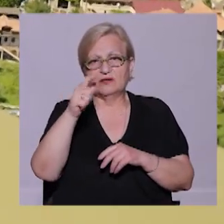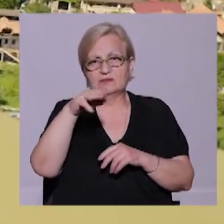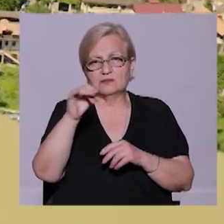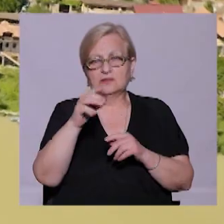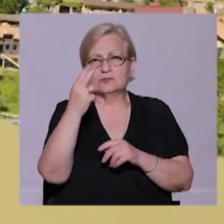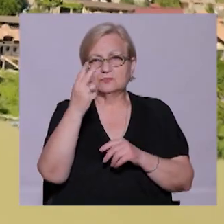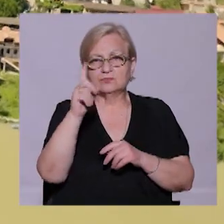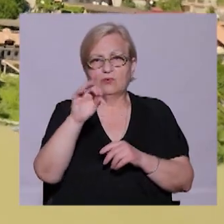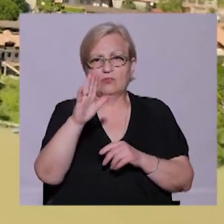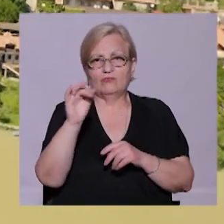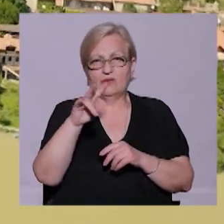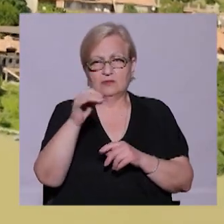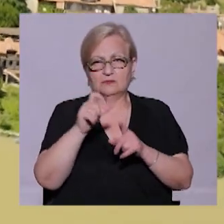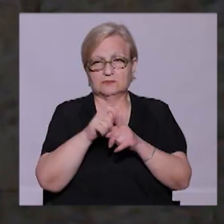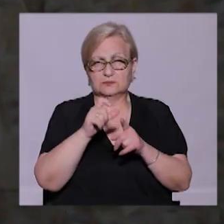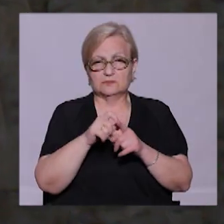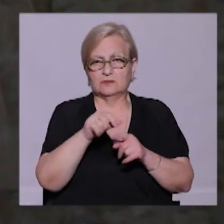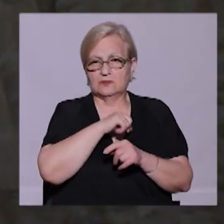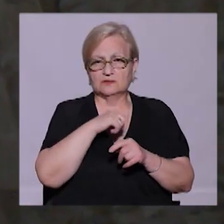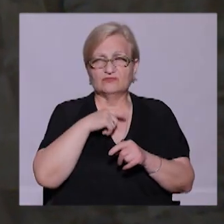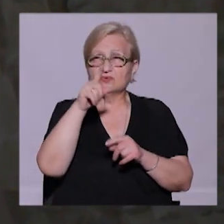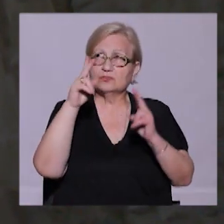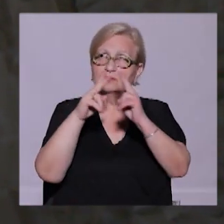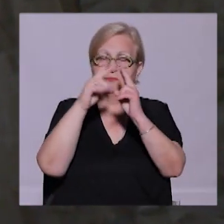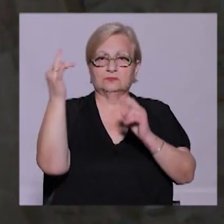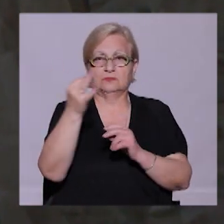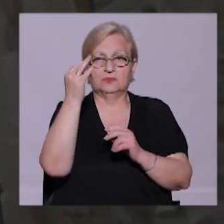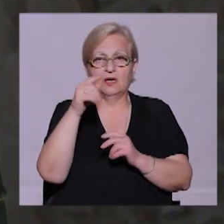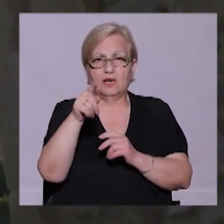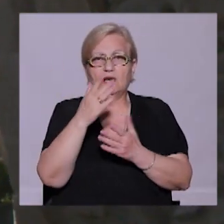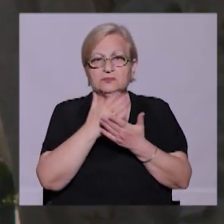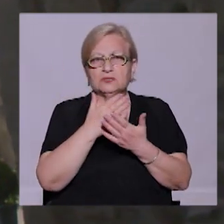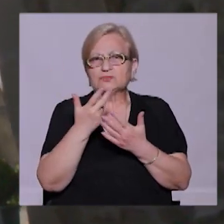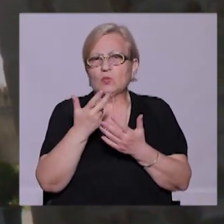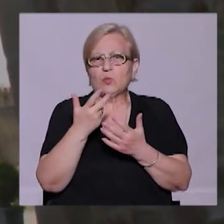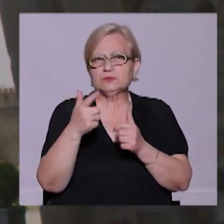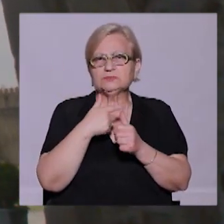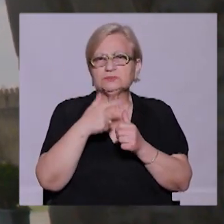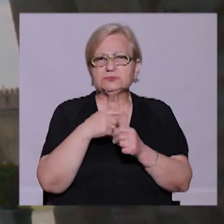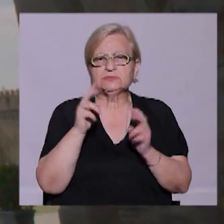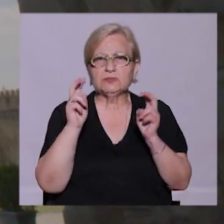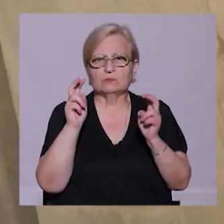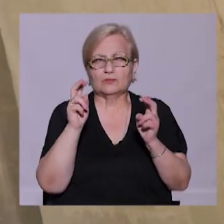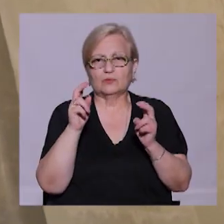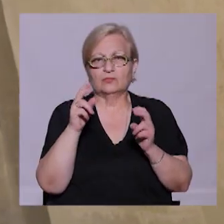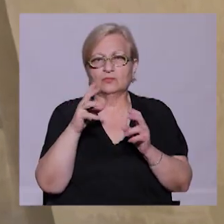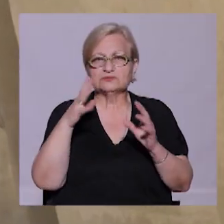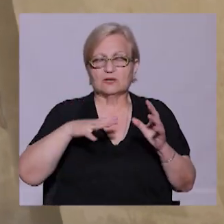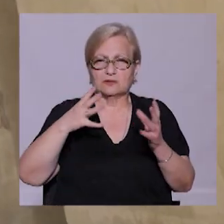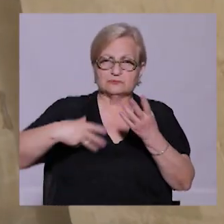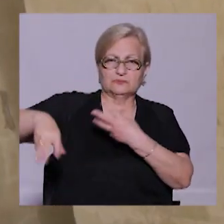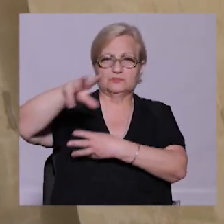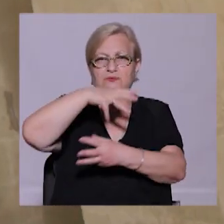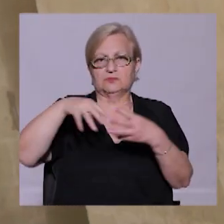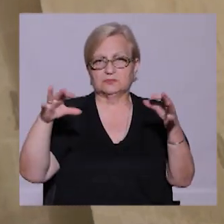ამავე დროს რომანისა. სვეტიცხოველი, როგორც სიმბოლო საქართველოს ერთიანობისა, ლეგიტიმური ქრისტეს კვართის,